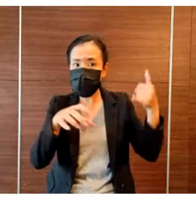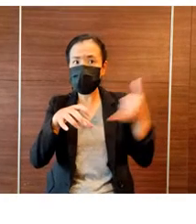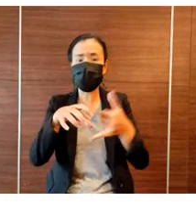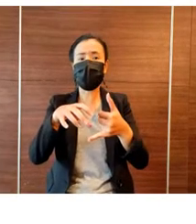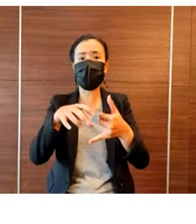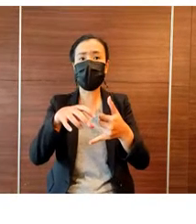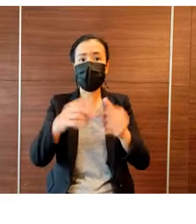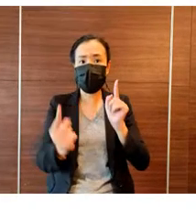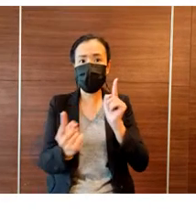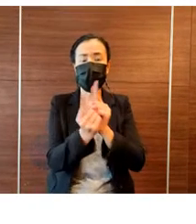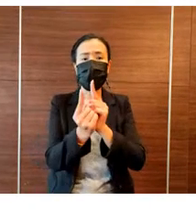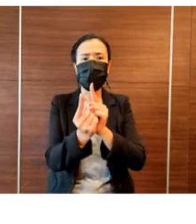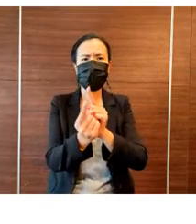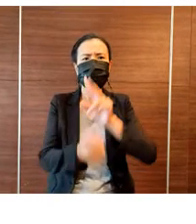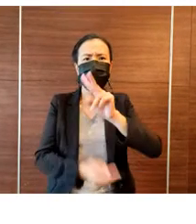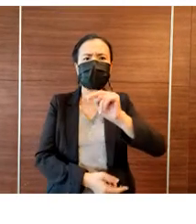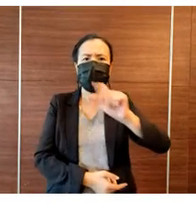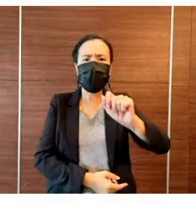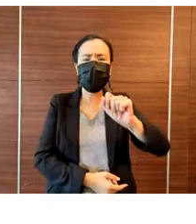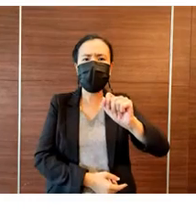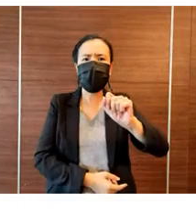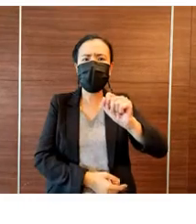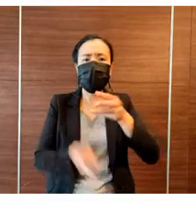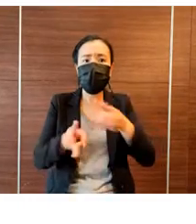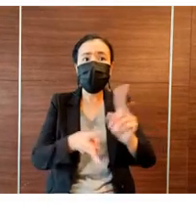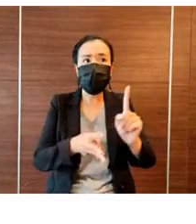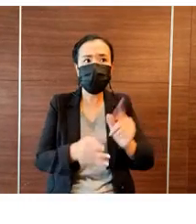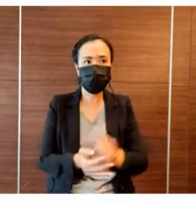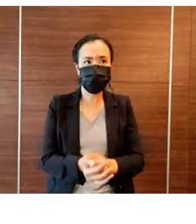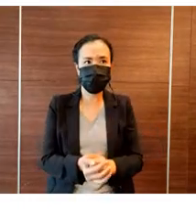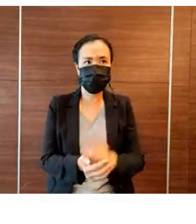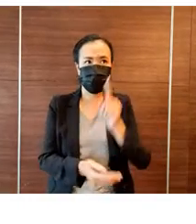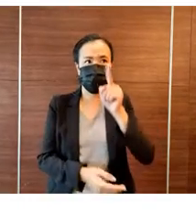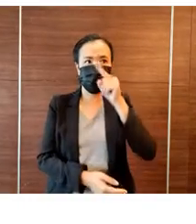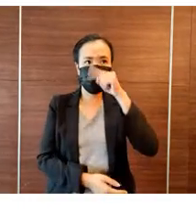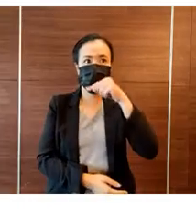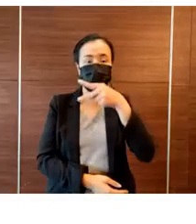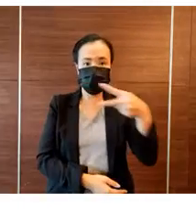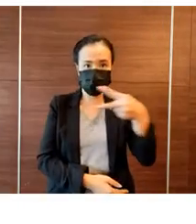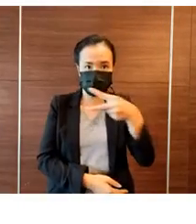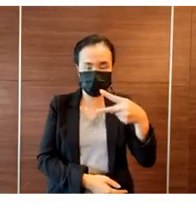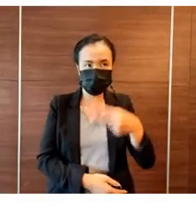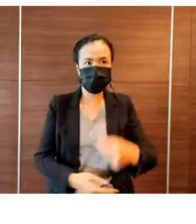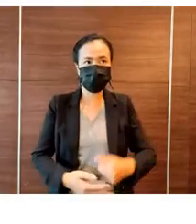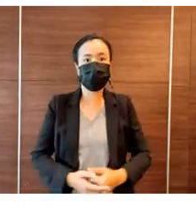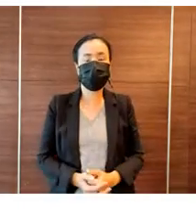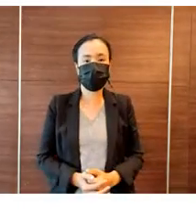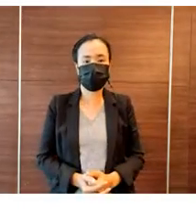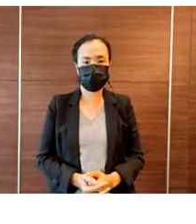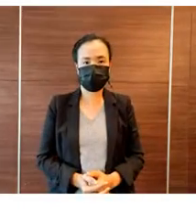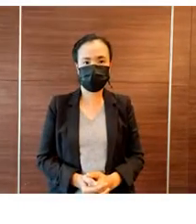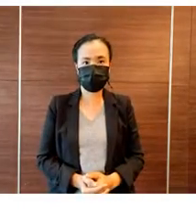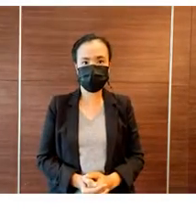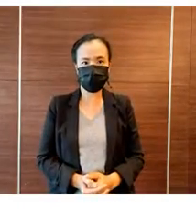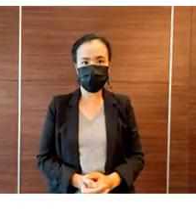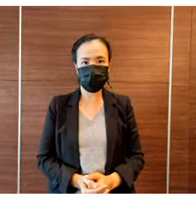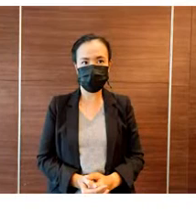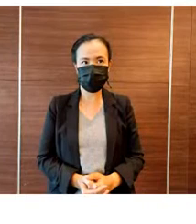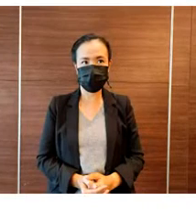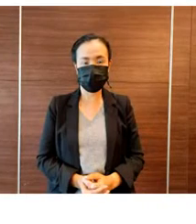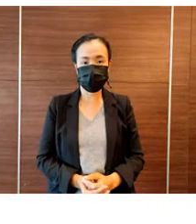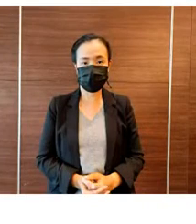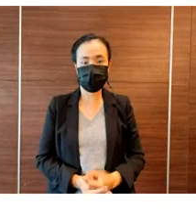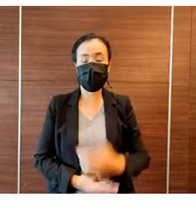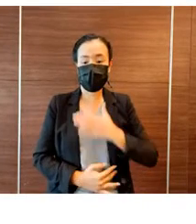ดุดเจอ NA ได้ยังไงคะ ขออนุญาตตอบเป็นภาษาไทยแล้วกันนะครับก็คือมันเป็นความสำหรับ